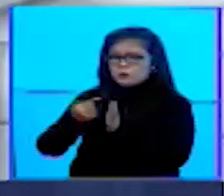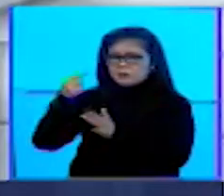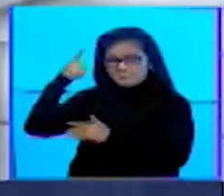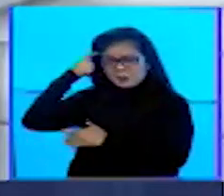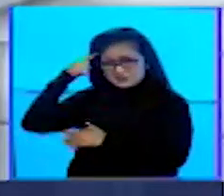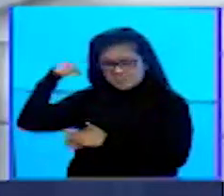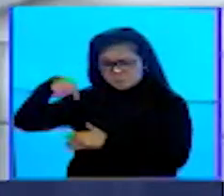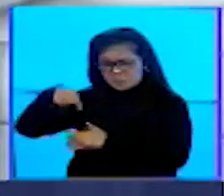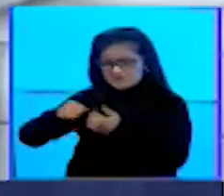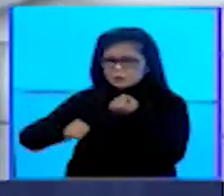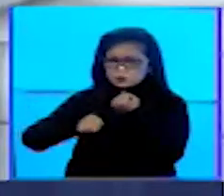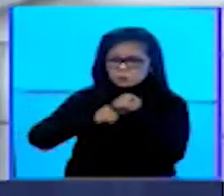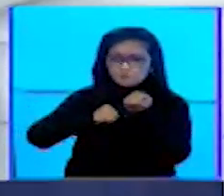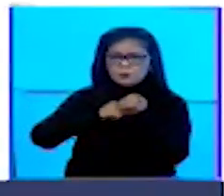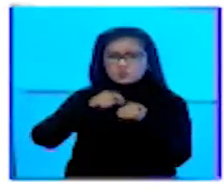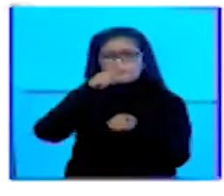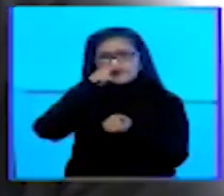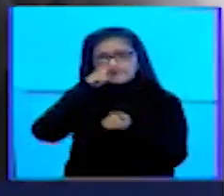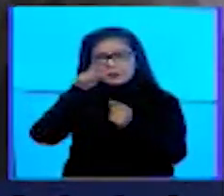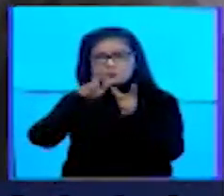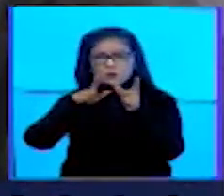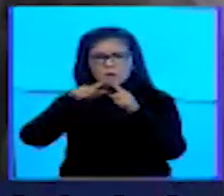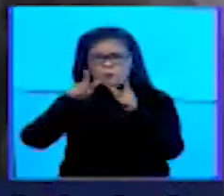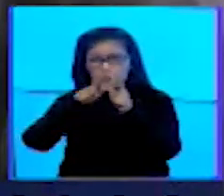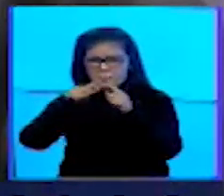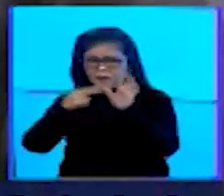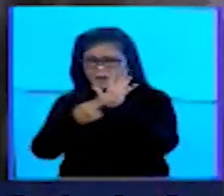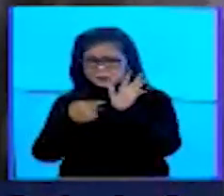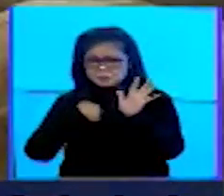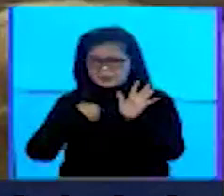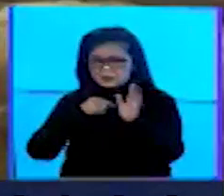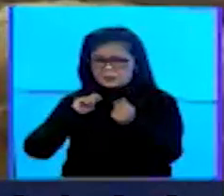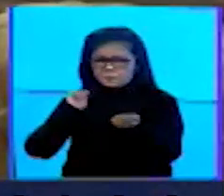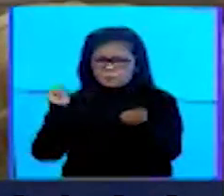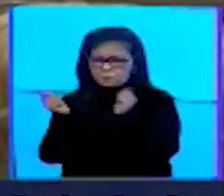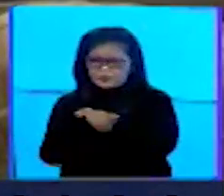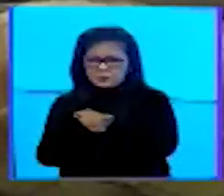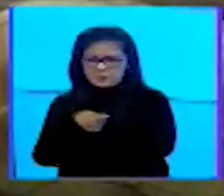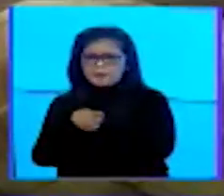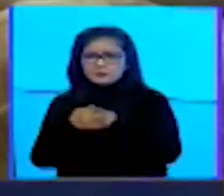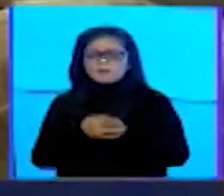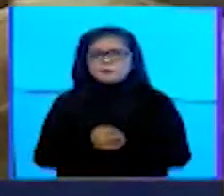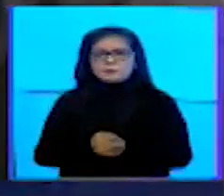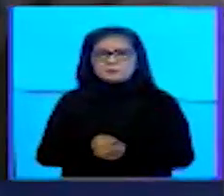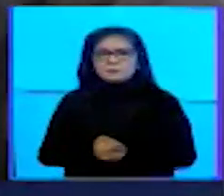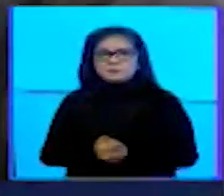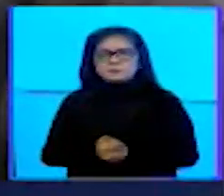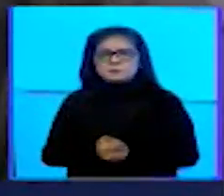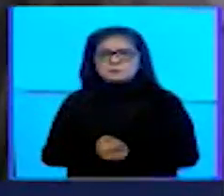Wawan sedikit-sedikit berubah. Gitu. Alhamdulillah jadi lebih giat lagi lah belajar